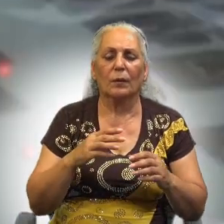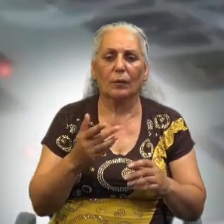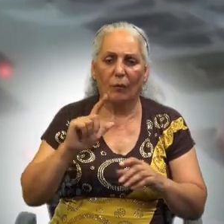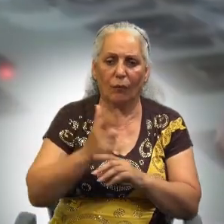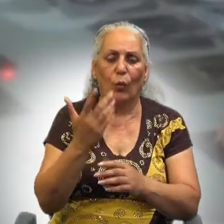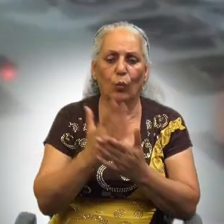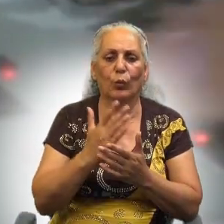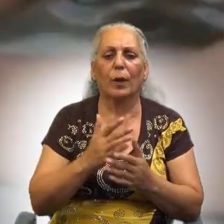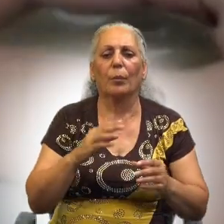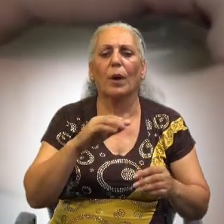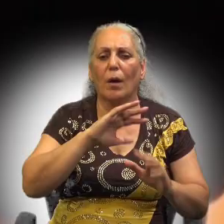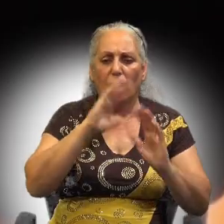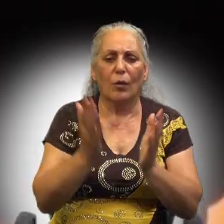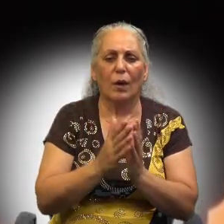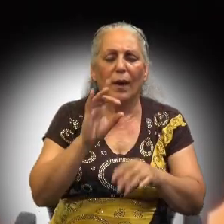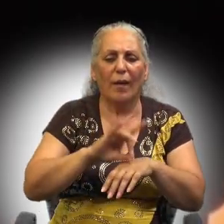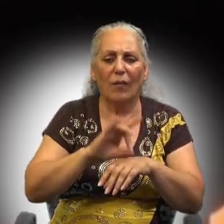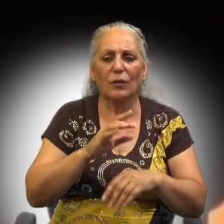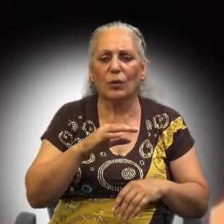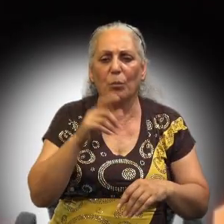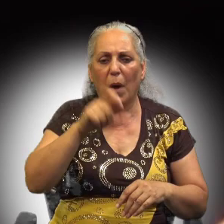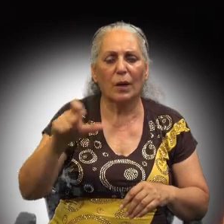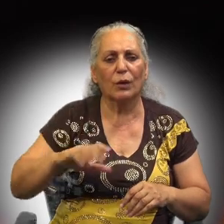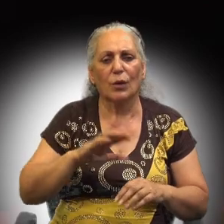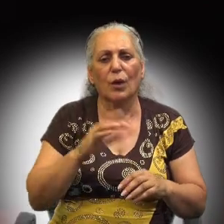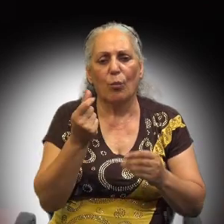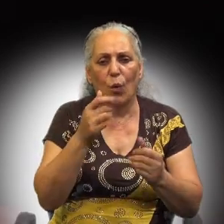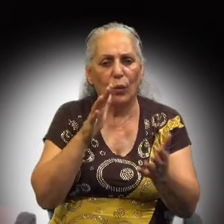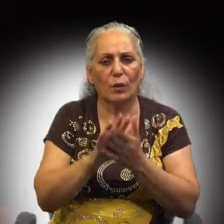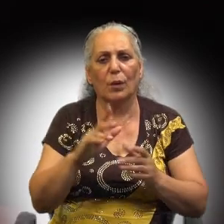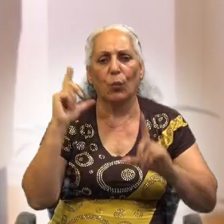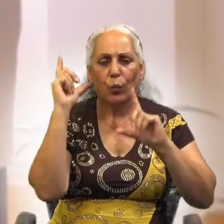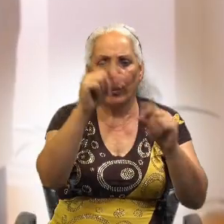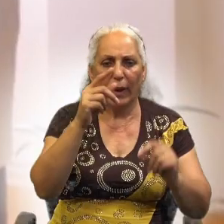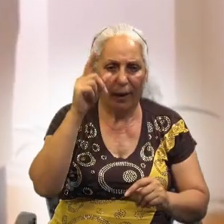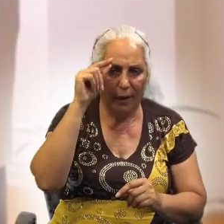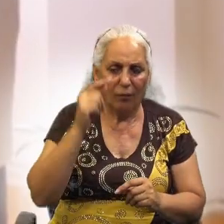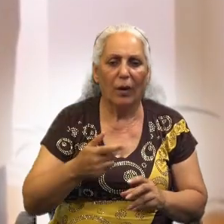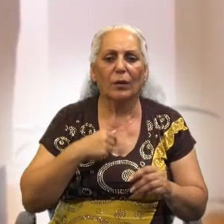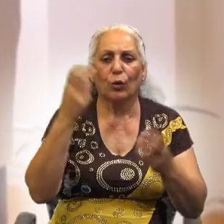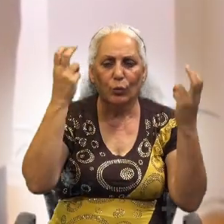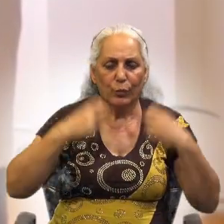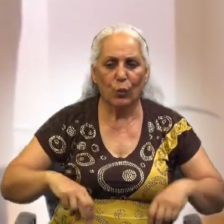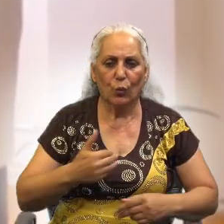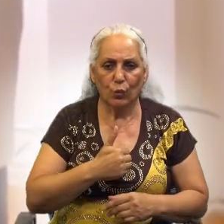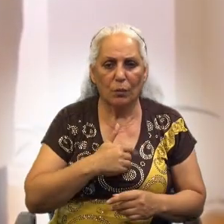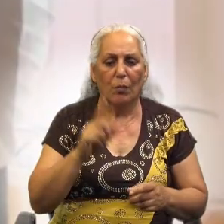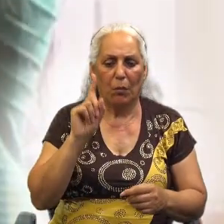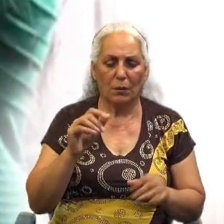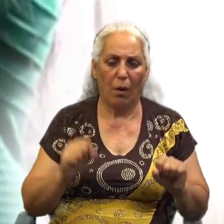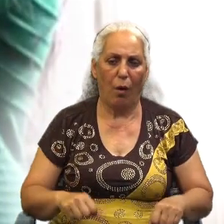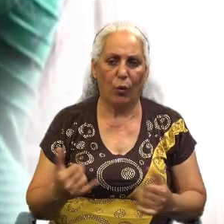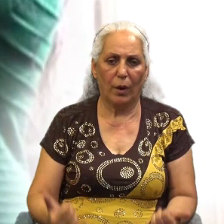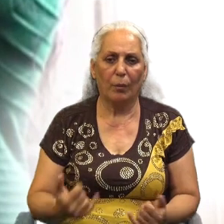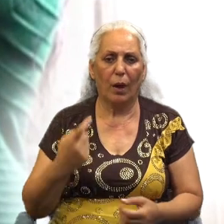համար հիվանդները շատ հաճախ գումարներ են ծախսում և հասնում մայրաքաղաք, այնինչ մարզում, մասնավորապես մարզկենտրոն Վանաձորում, կարելի է